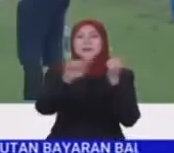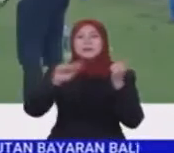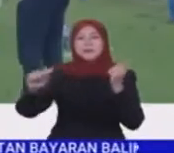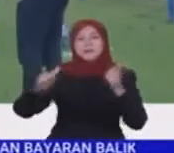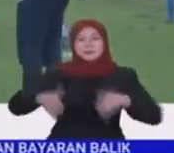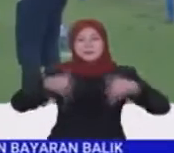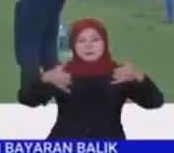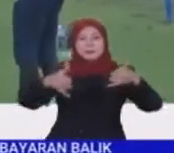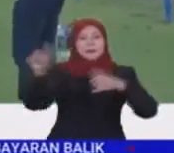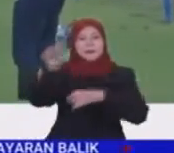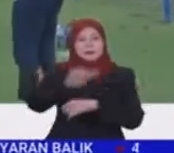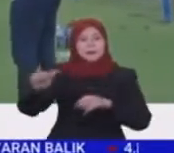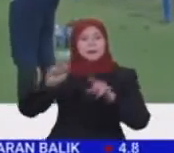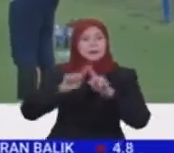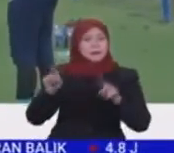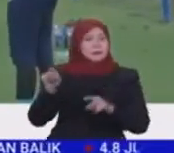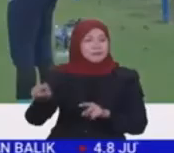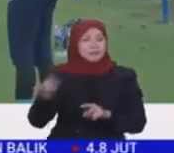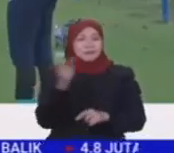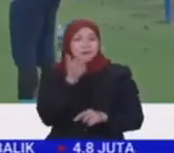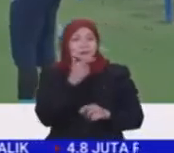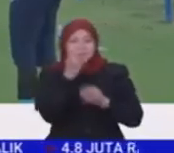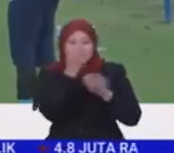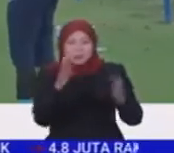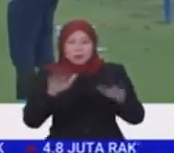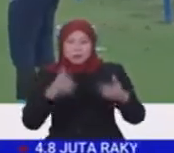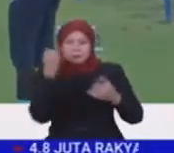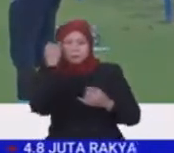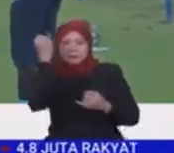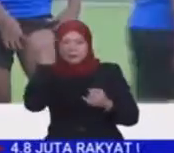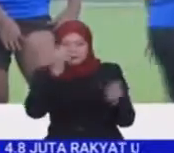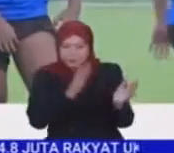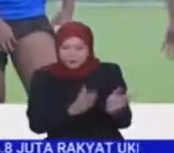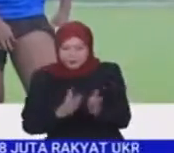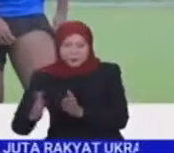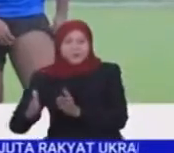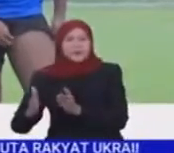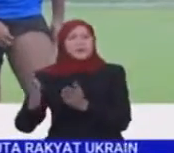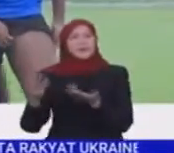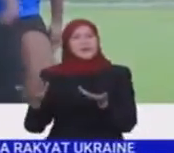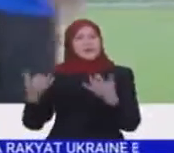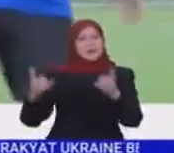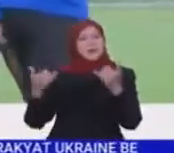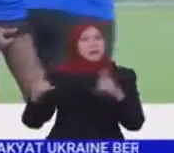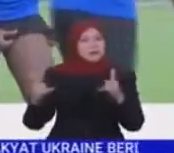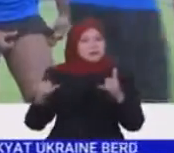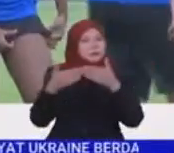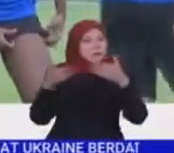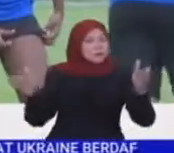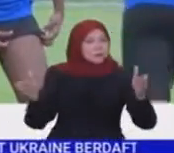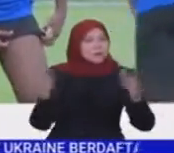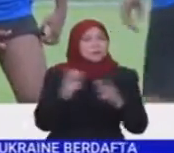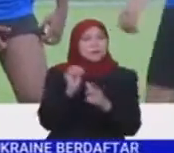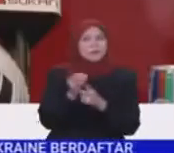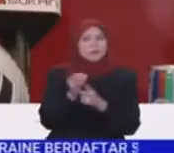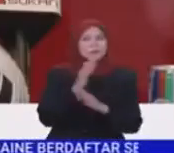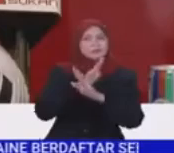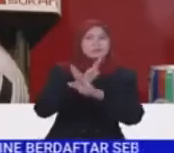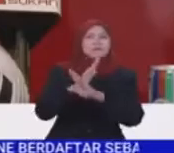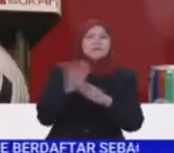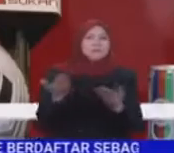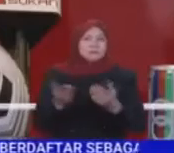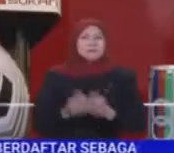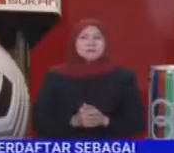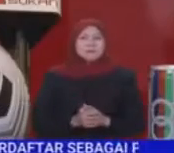Piala Asia. Namun Pan-gon enggan mendedahkan strategi yang bakal diolahnya sama ada bermain secara terbuka atau bertahan. We